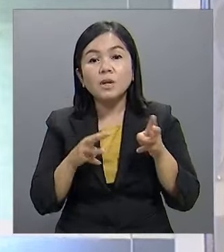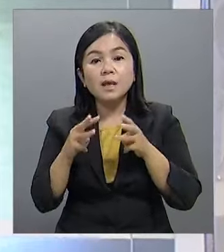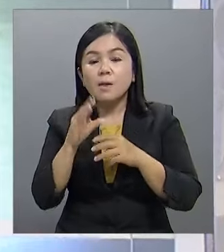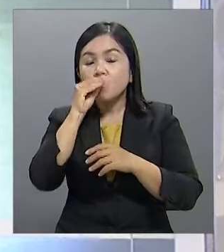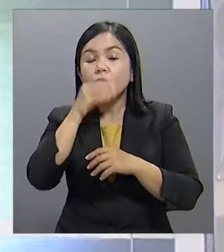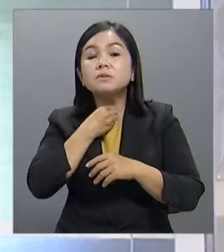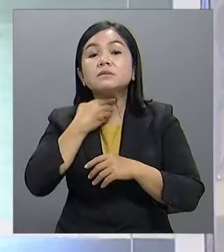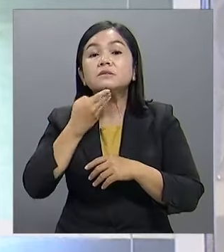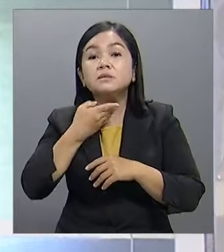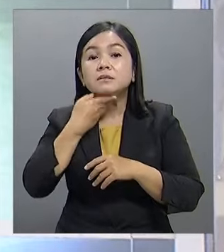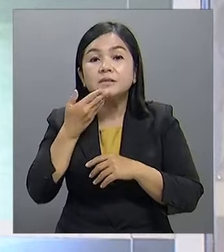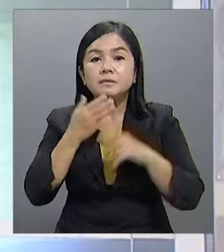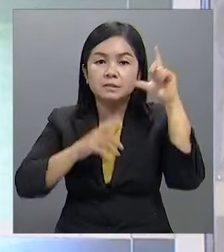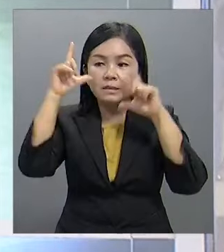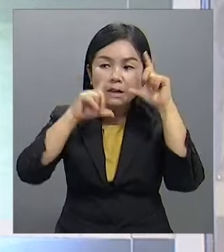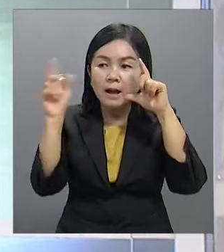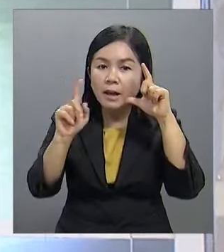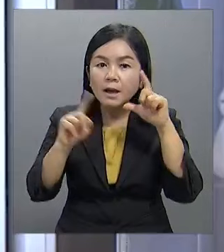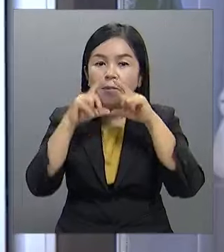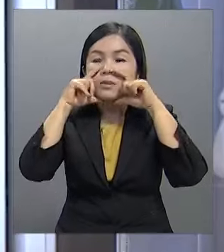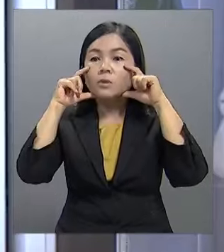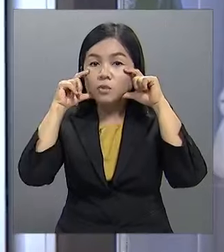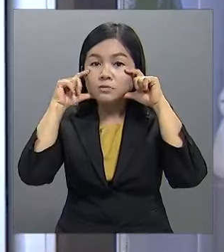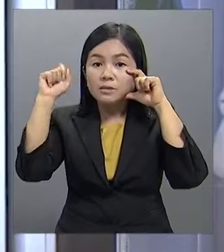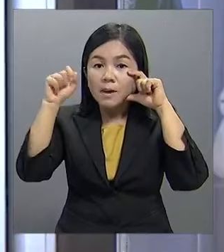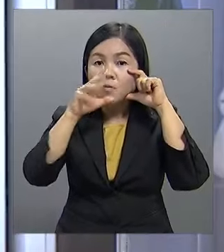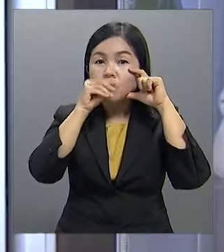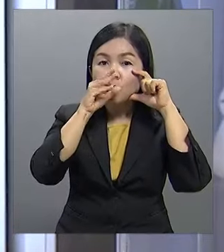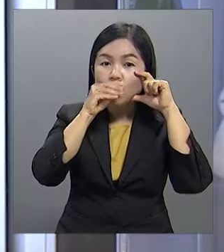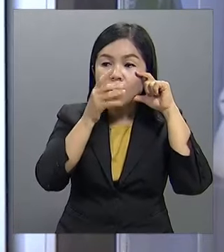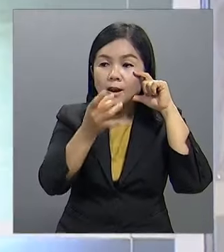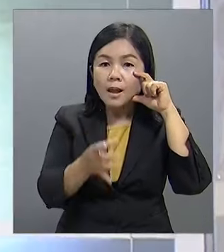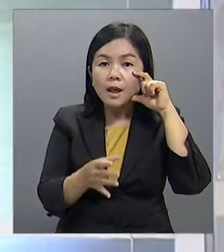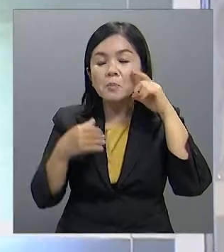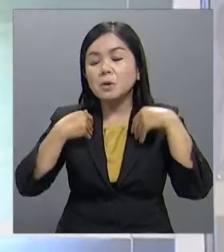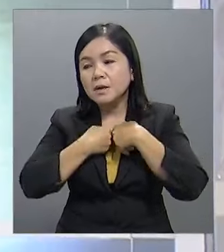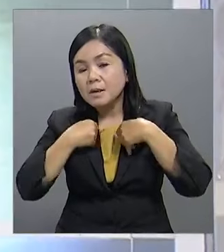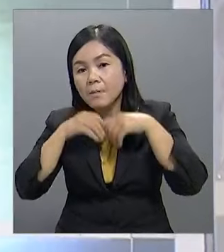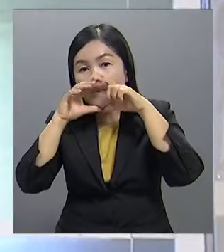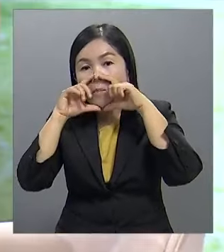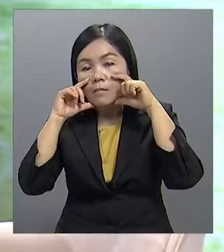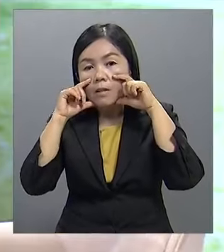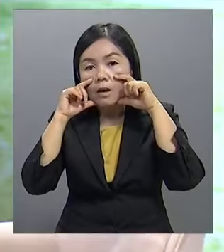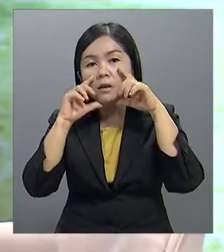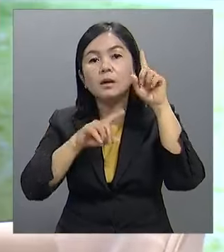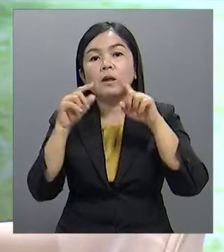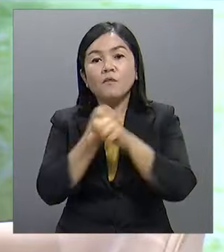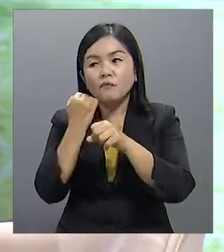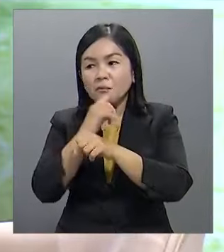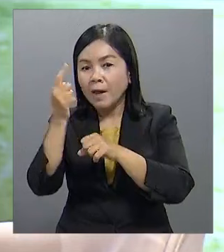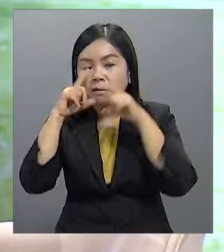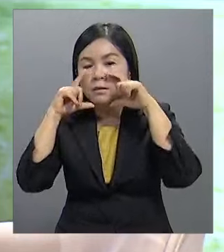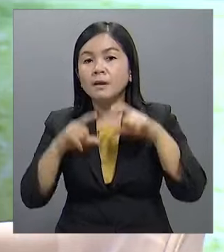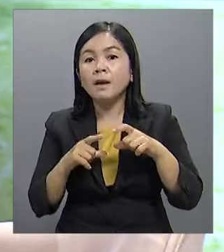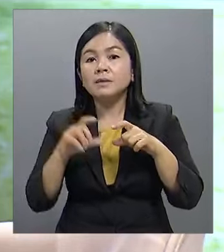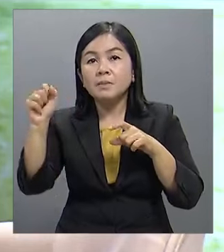ำหน้าไม่ถูกปกติจะอยู่ในหน้ากากนะคุณผู้ชม บางทีพูดแบบลิ้นเปรี้ยวๆมั่วๆปากก็มั่วๆในแมสได้ไง พี่ปูเป้คะอย่างหนูเนี่ยบางทีเ